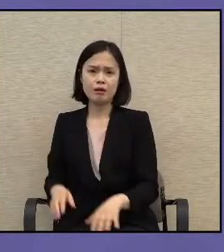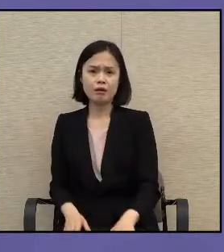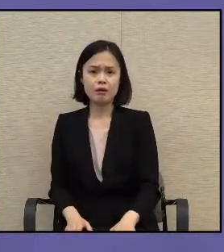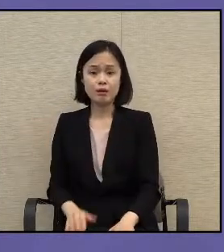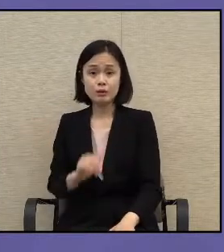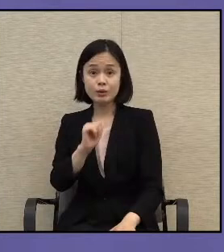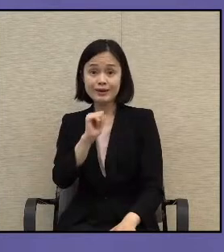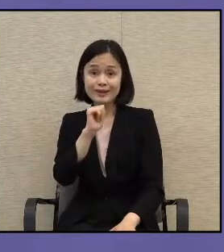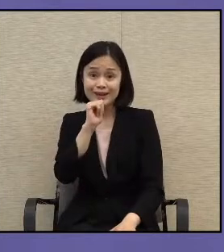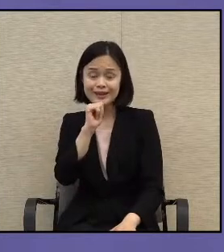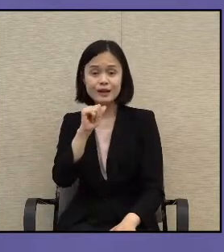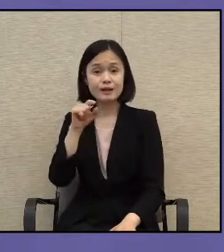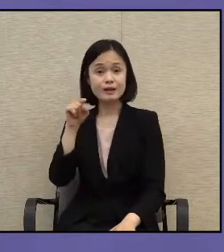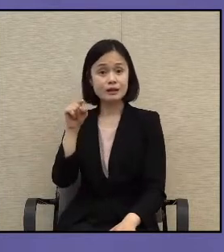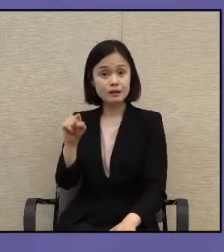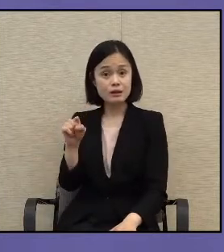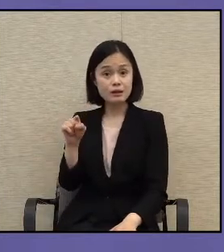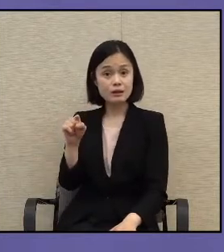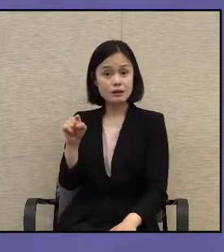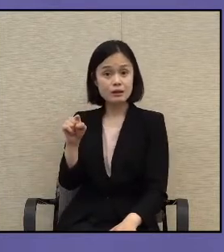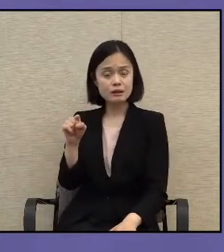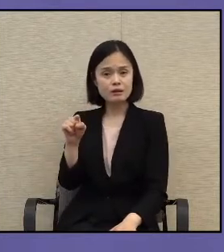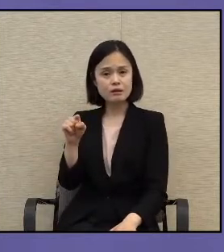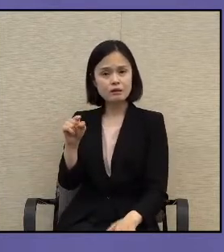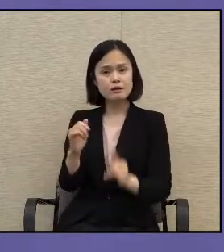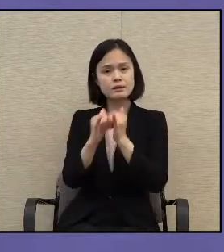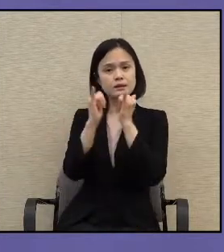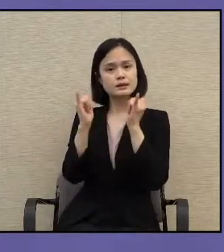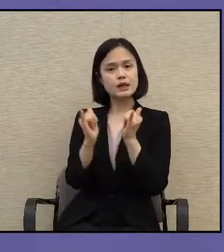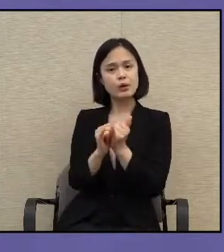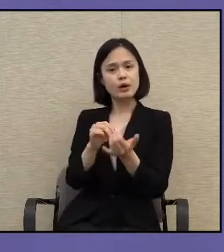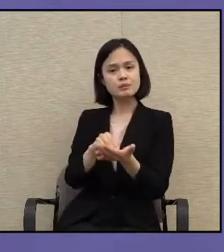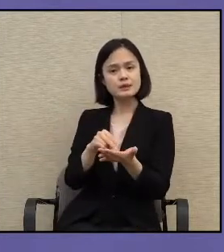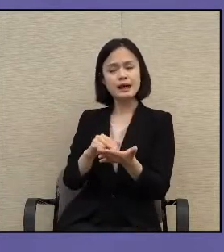그 가난이 어떻게 사회적으로 인식되고 이해되고